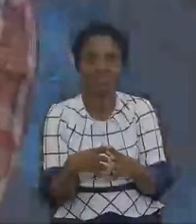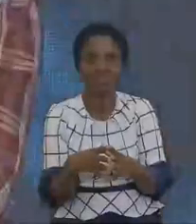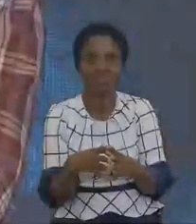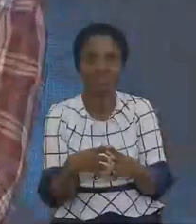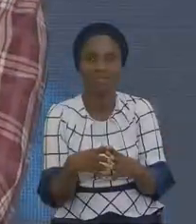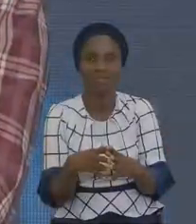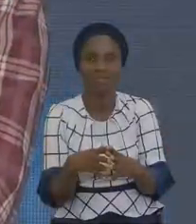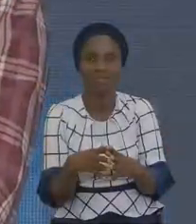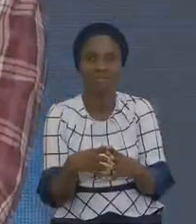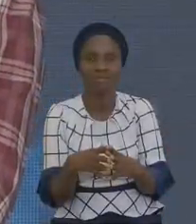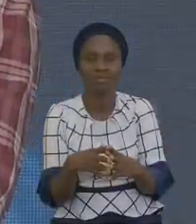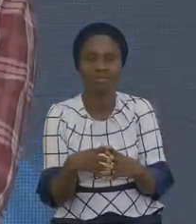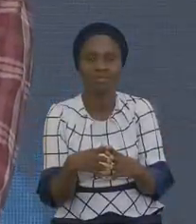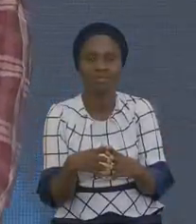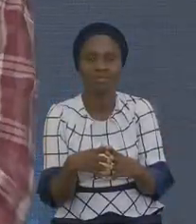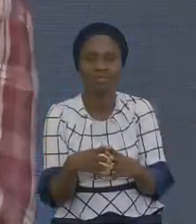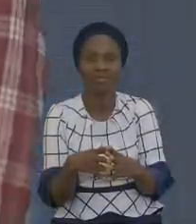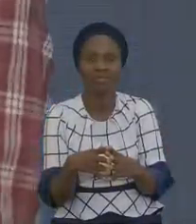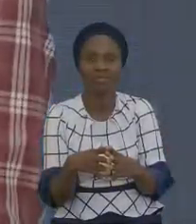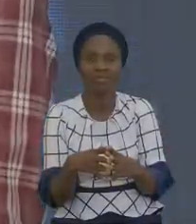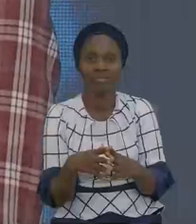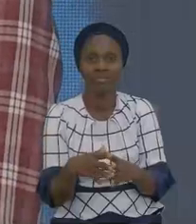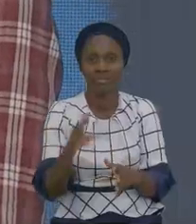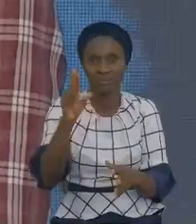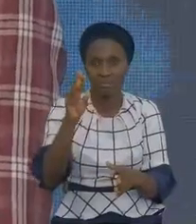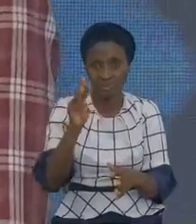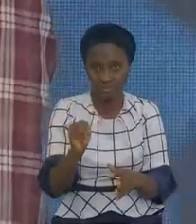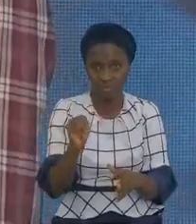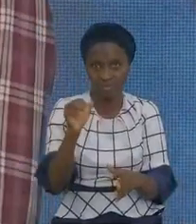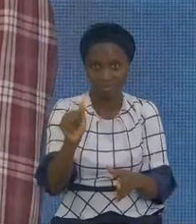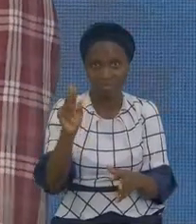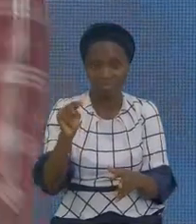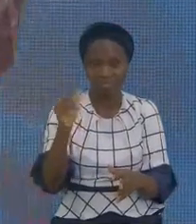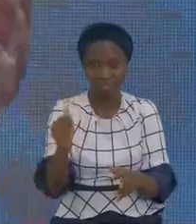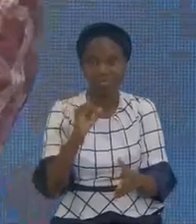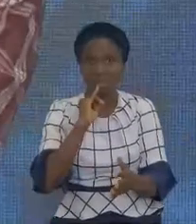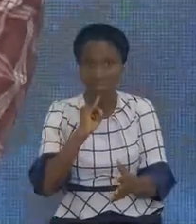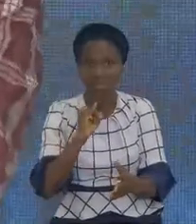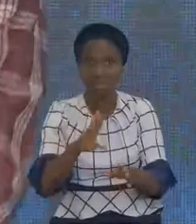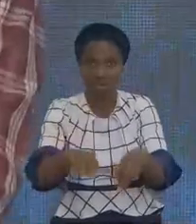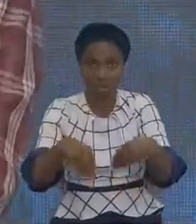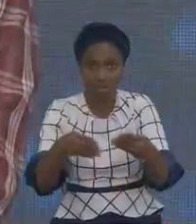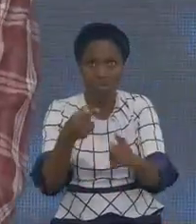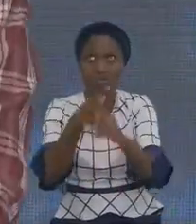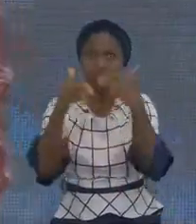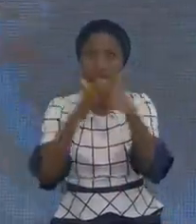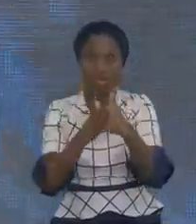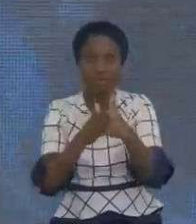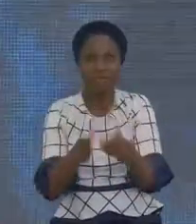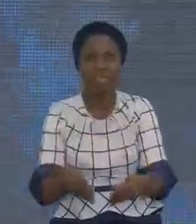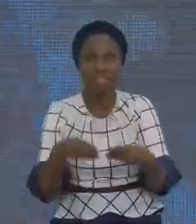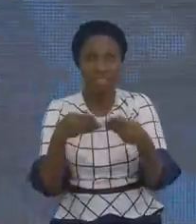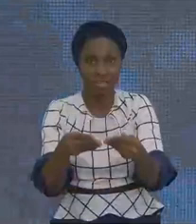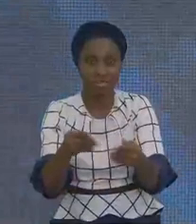La manne, c'est la provision venant du ciel. C'est donné par Dieu. Et nous consommons